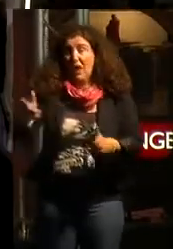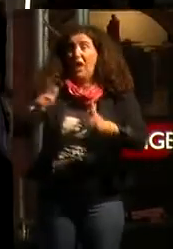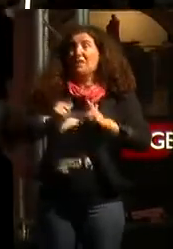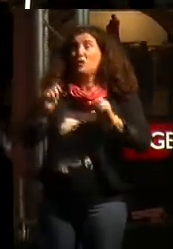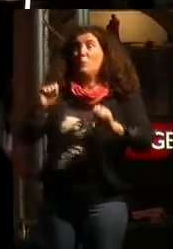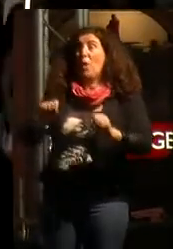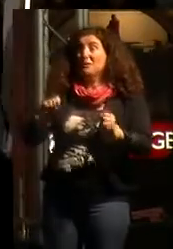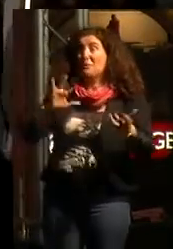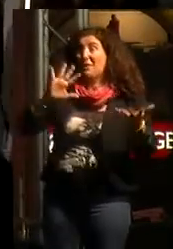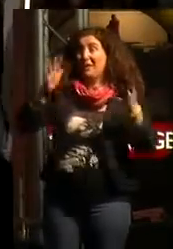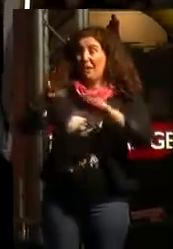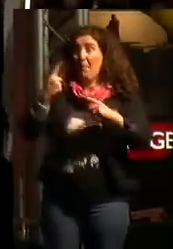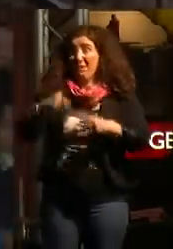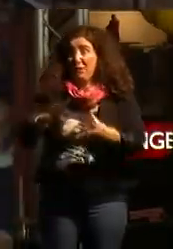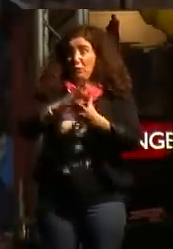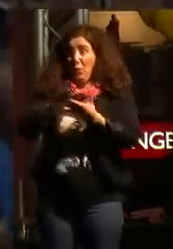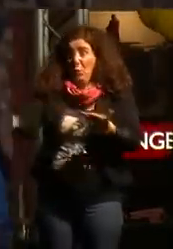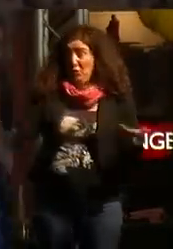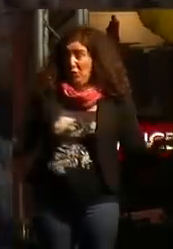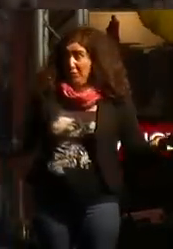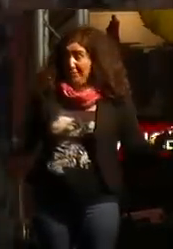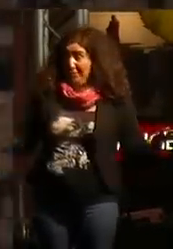possibile.